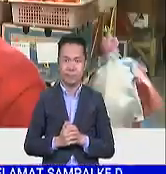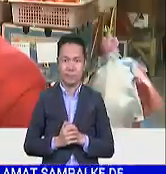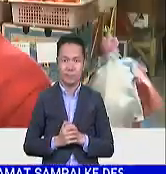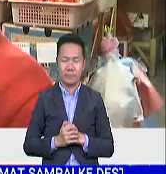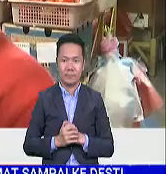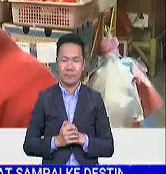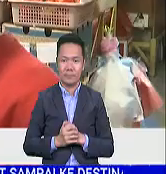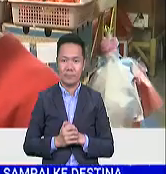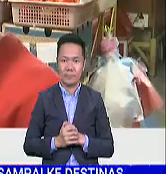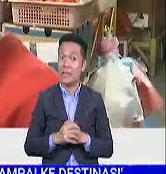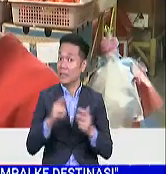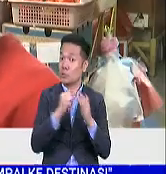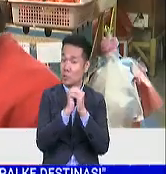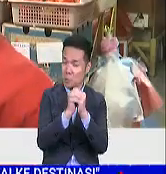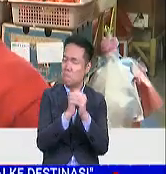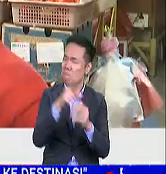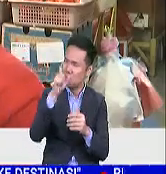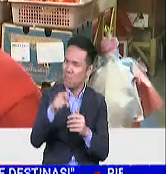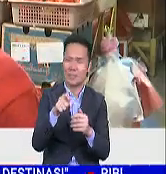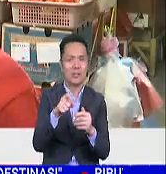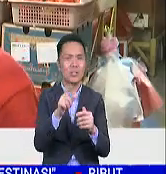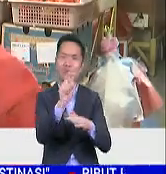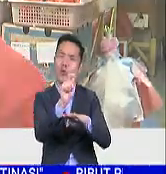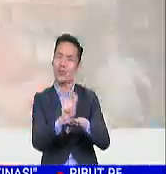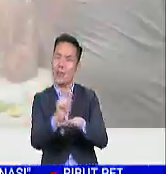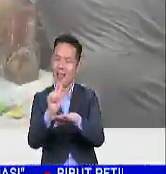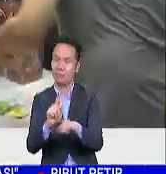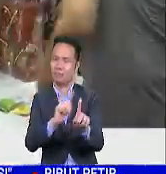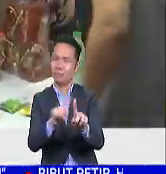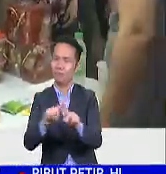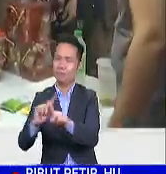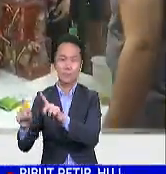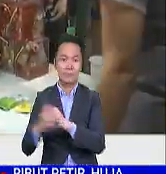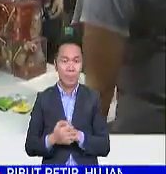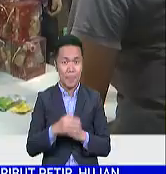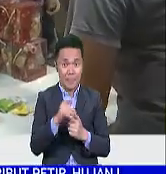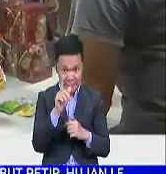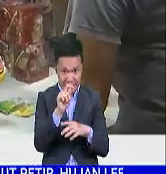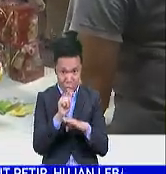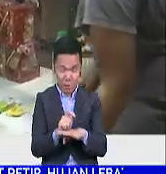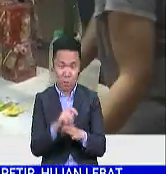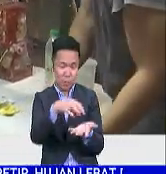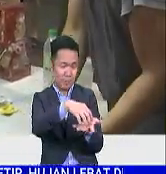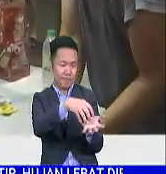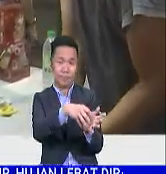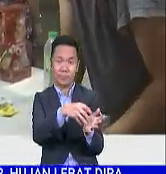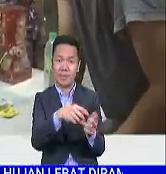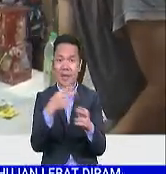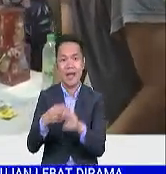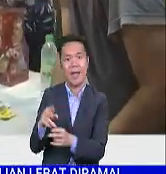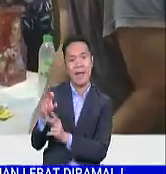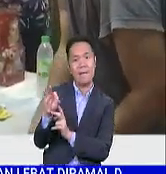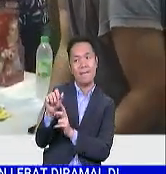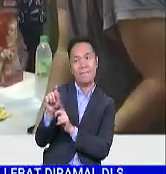tahun baru Cina semua pun mau tradisional juga lah, inilah. Ini ialah tradisional punya kuih, ini panggil huat